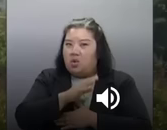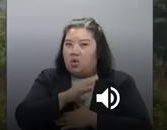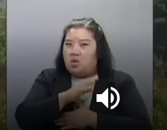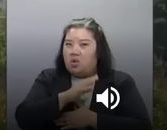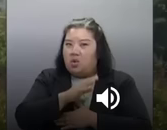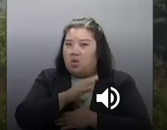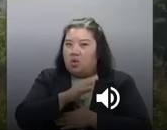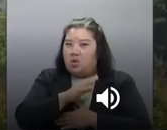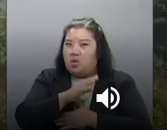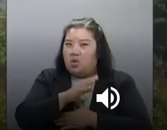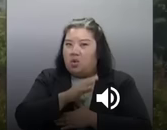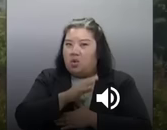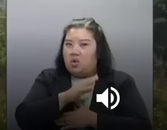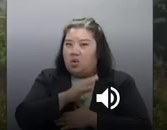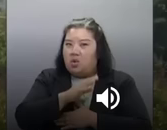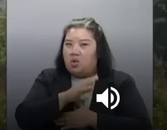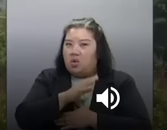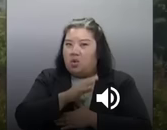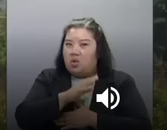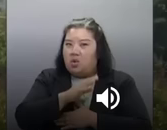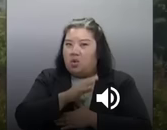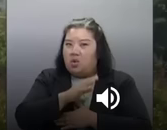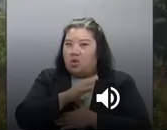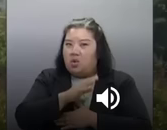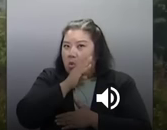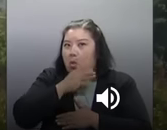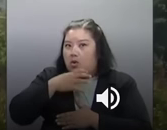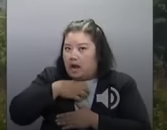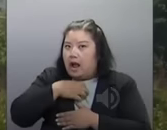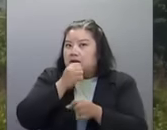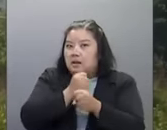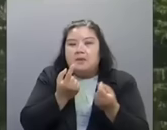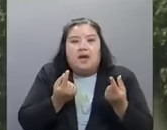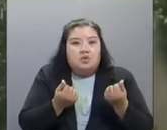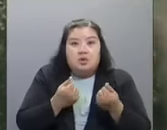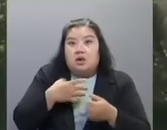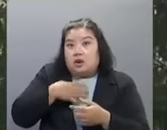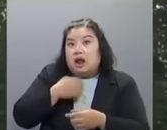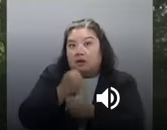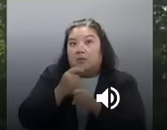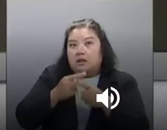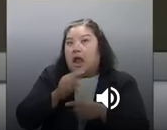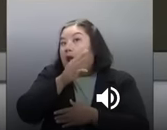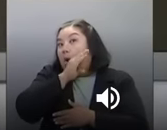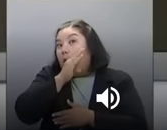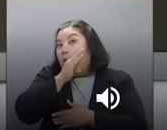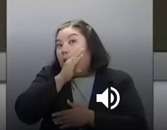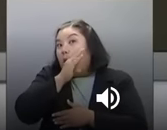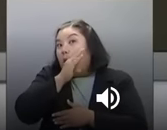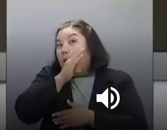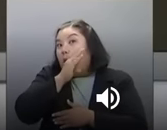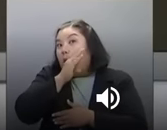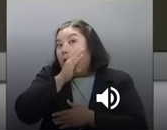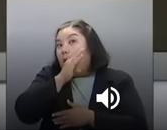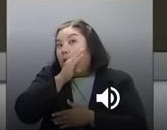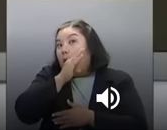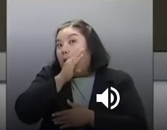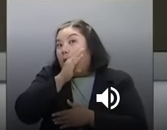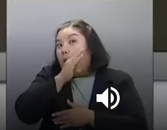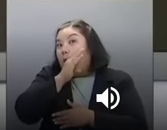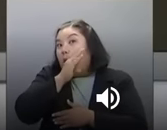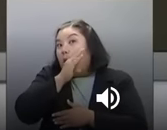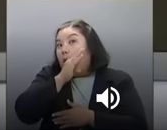าเลสุกโดนิบาคลุจีจิลาลาเวดีดีเนื้ อบันเทิงคุณจิราพรสีแจ่มนะคะ เทวดาเ